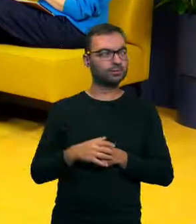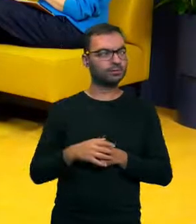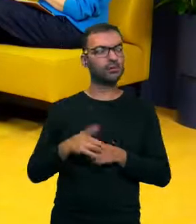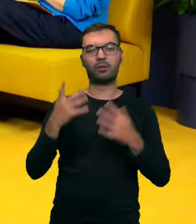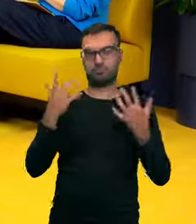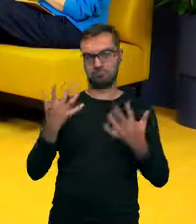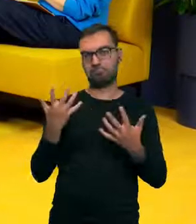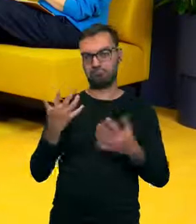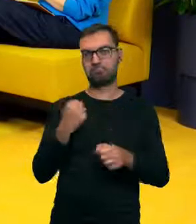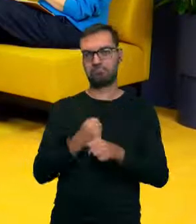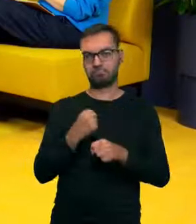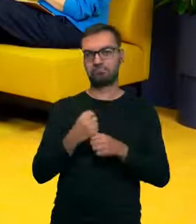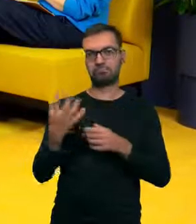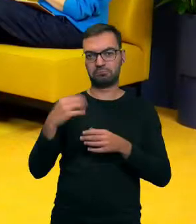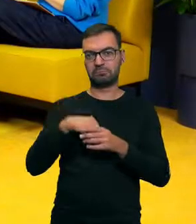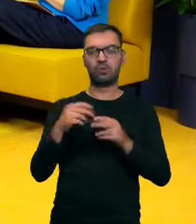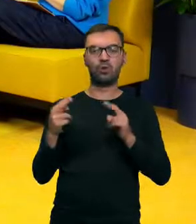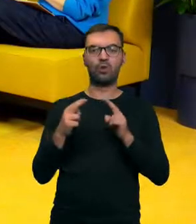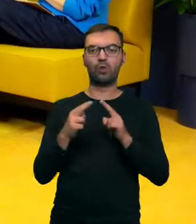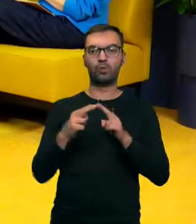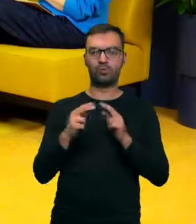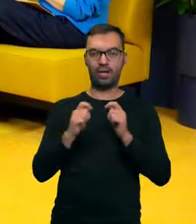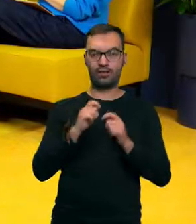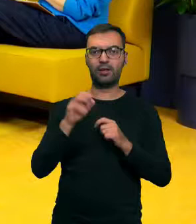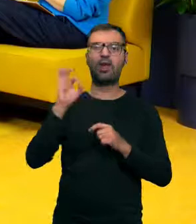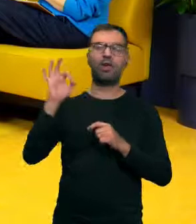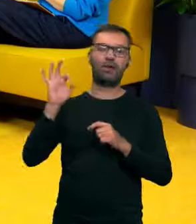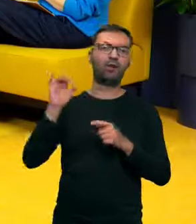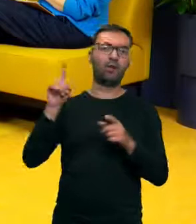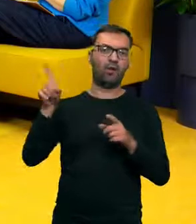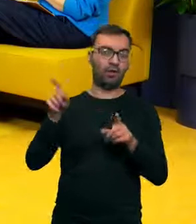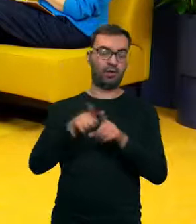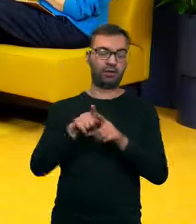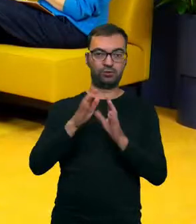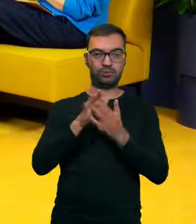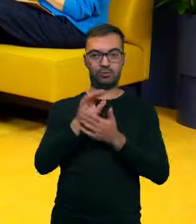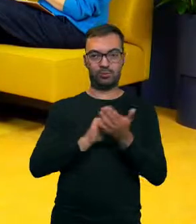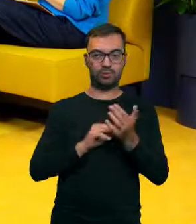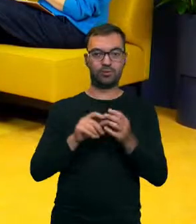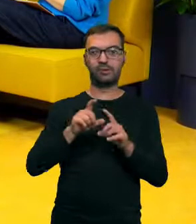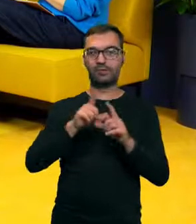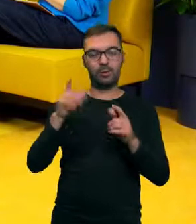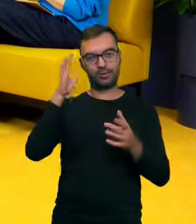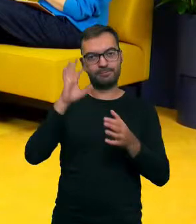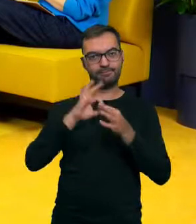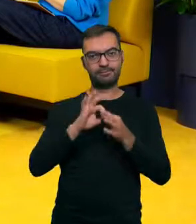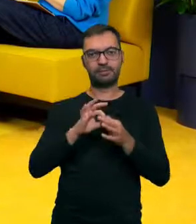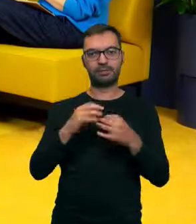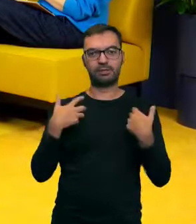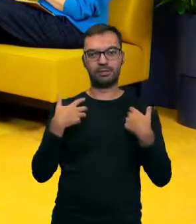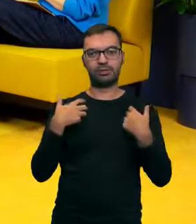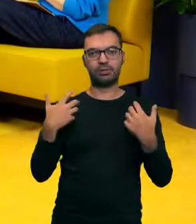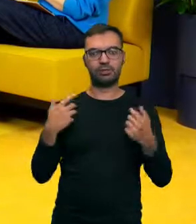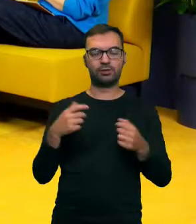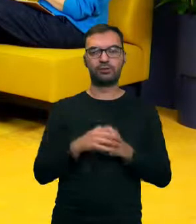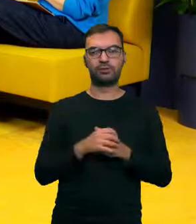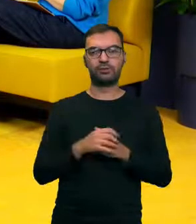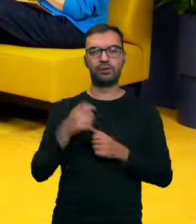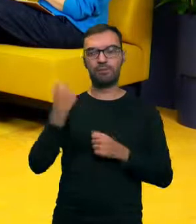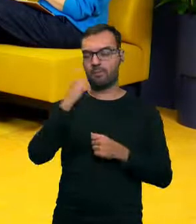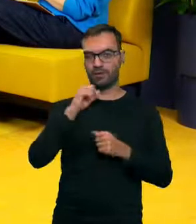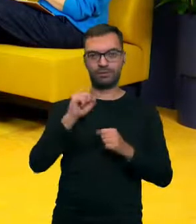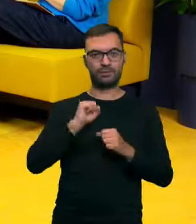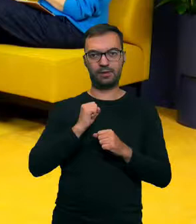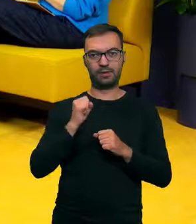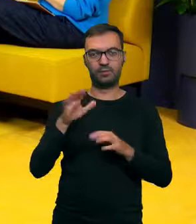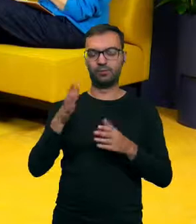jakby wyraził chęć bycia w ogóle jakby konsultantem. On napisał też twoją książkę, cały czas żyje tą historią i był bardzo dobrym źródłem